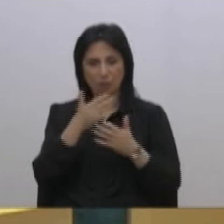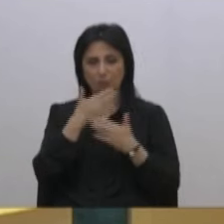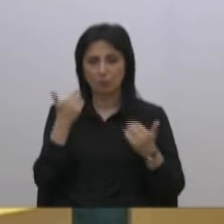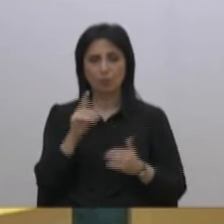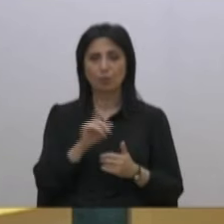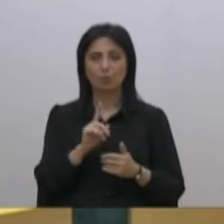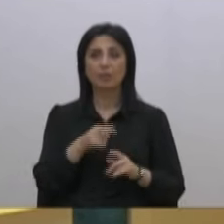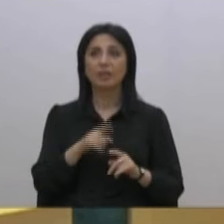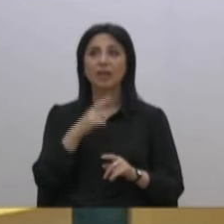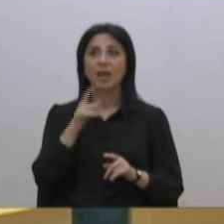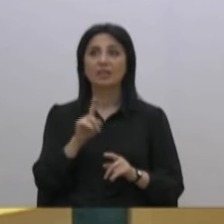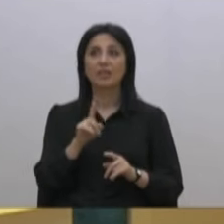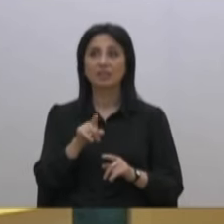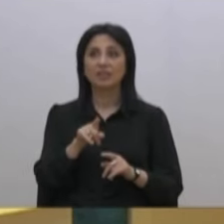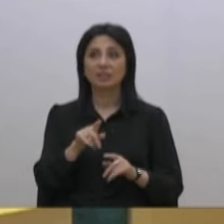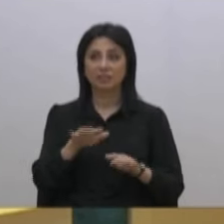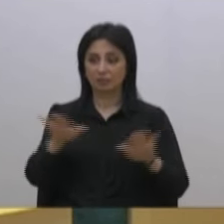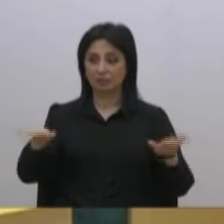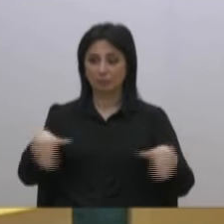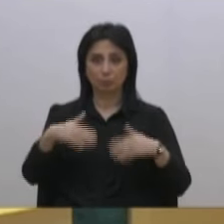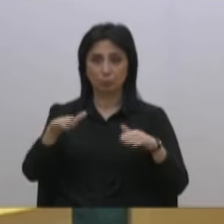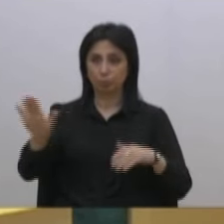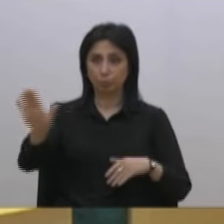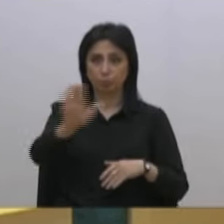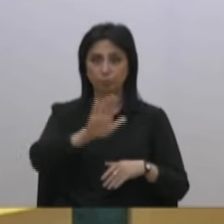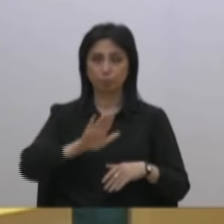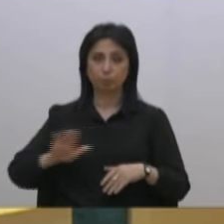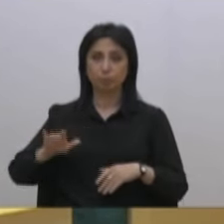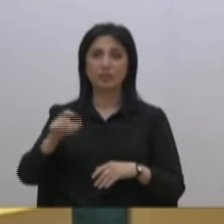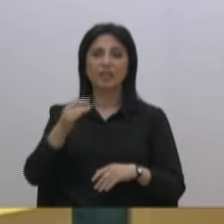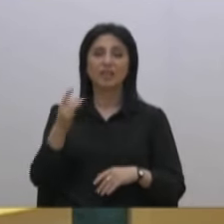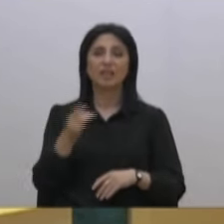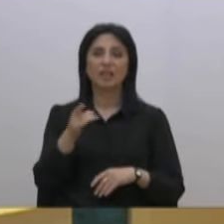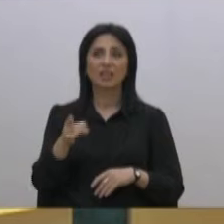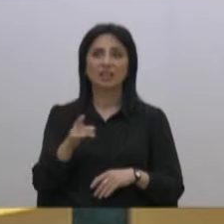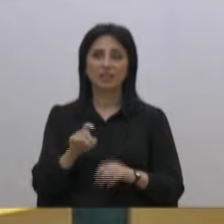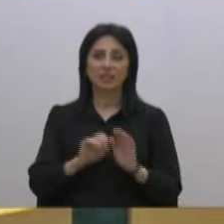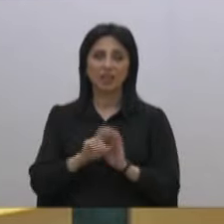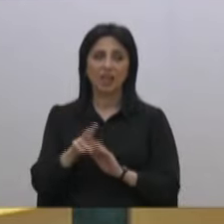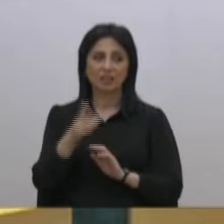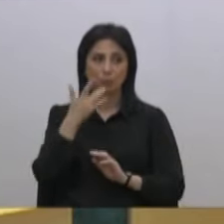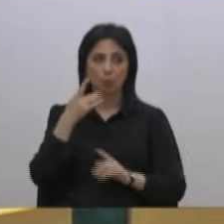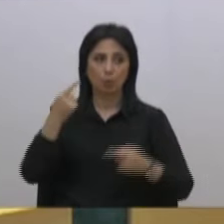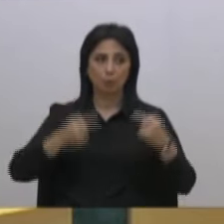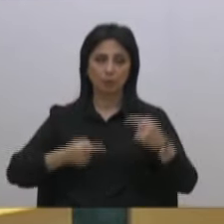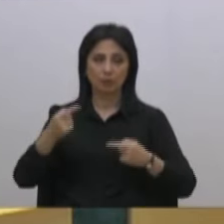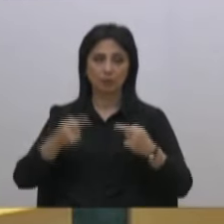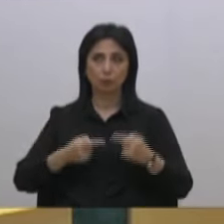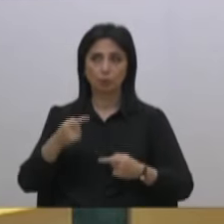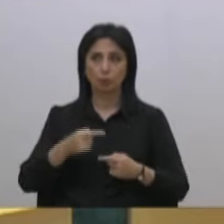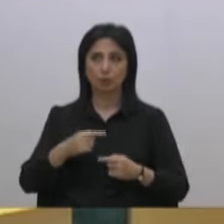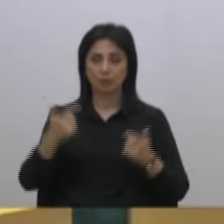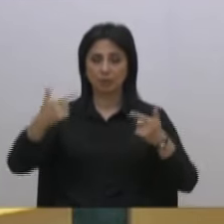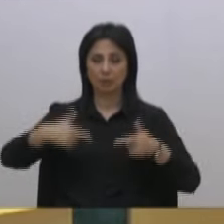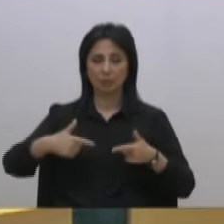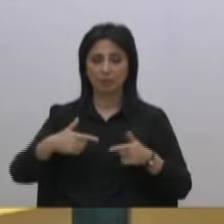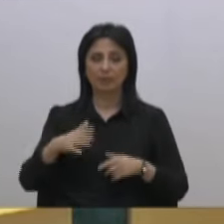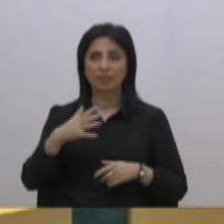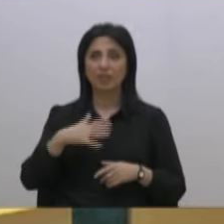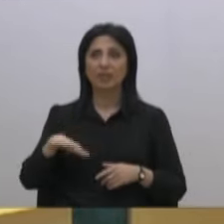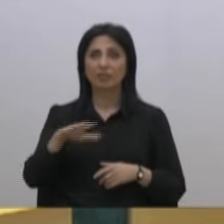რომ რადიკალური ოპოზიციის რიგები არის ცარიელი და ისინი კიდევ ერთხელ გაექცნენ პოლიტიკურ დისკუსიას, დებატებს